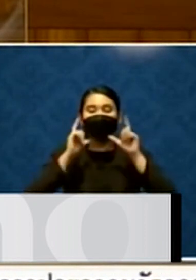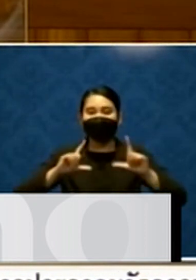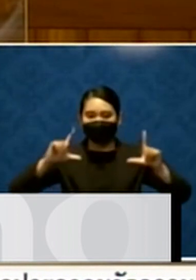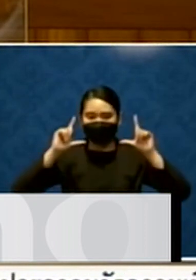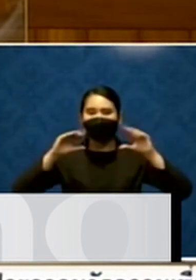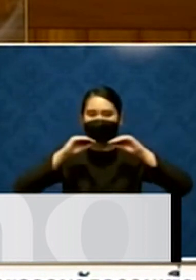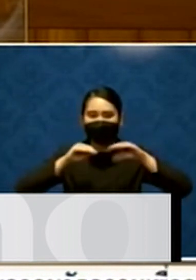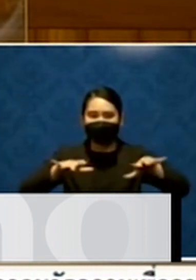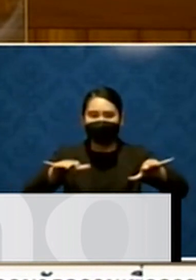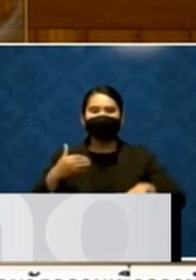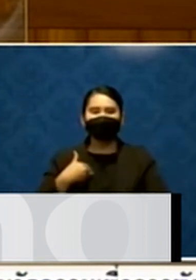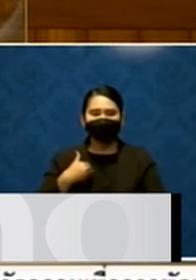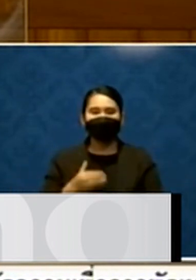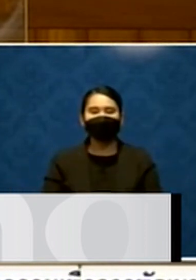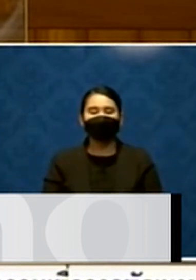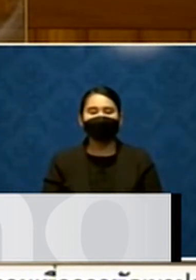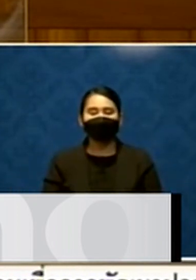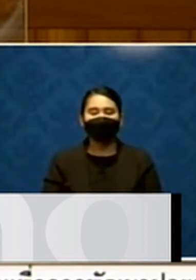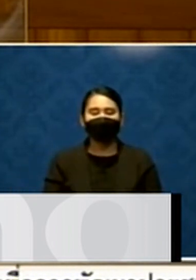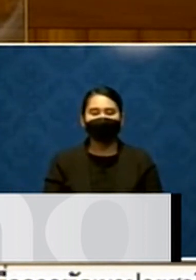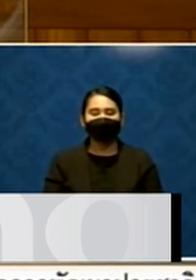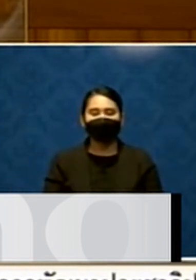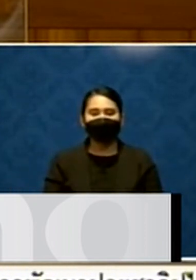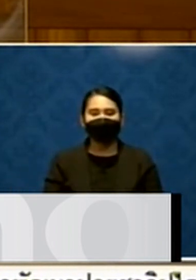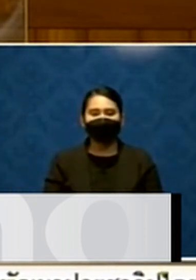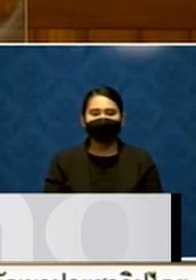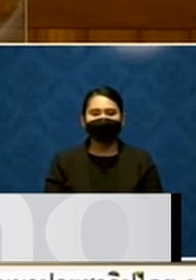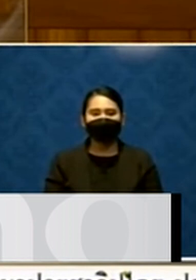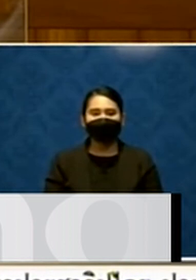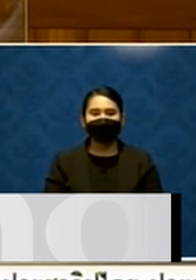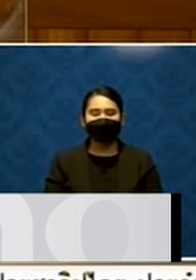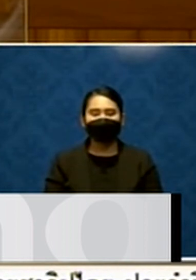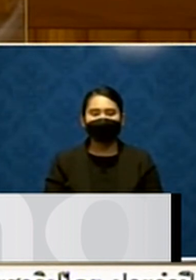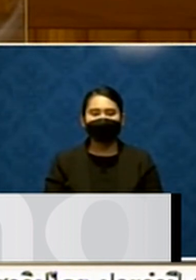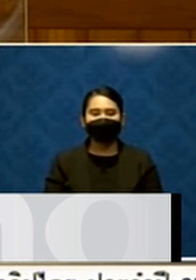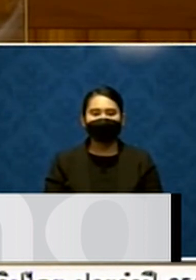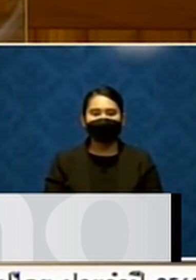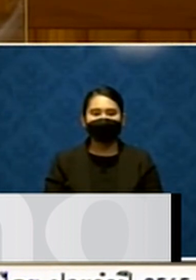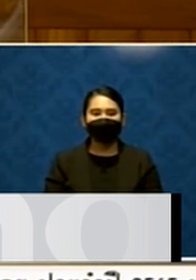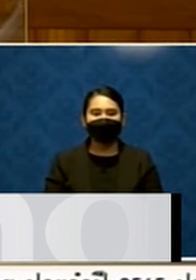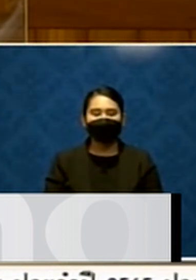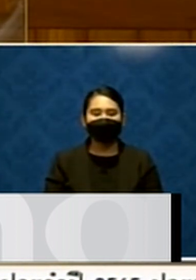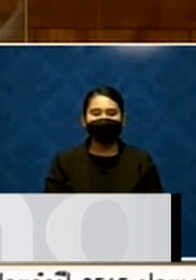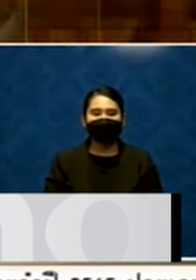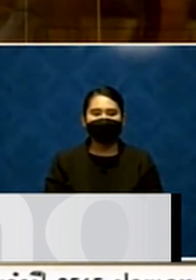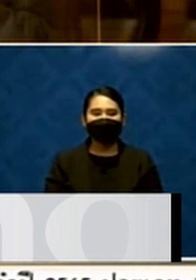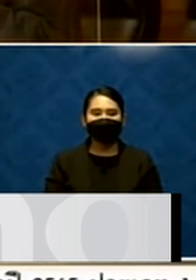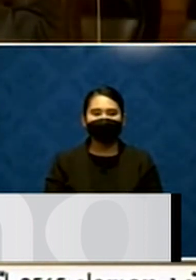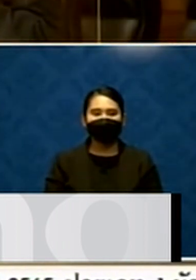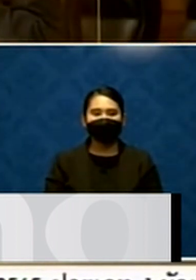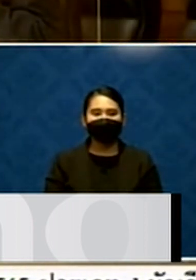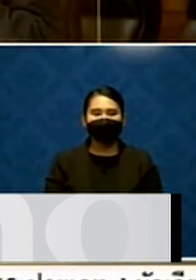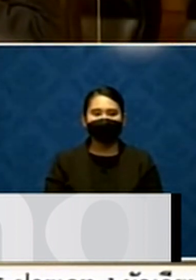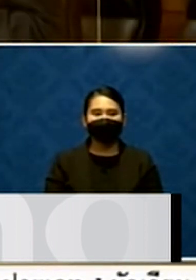ไว้นะครับแม้กระทั่งเรื่องของการที่เราเป็